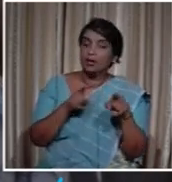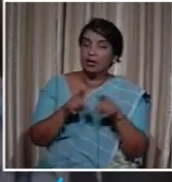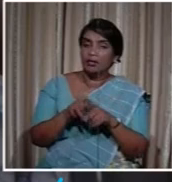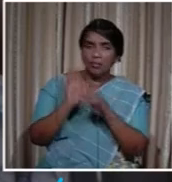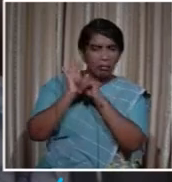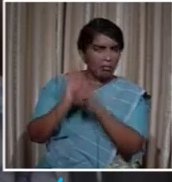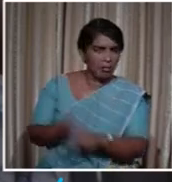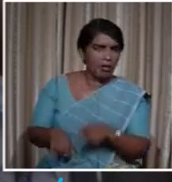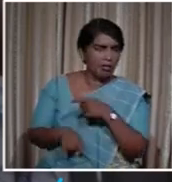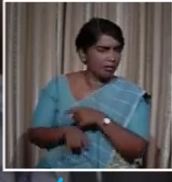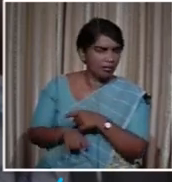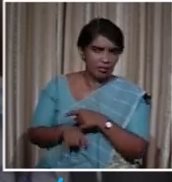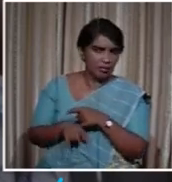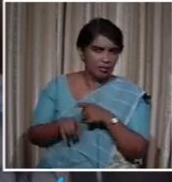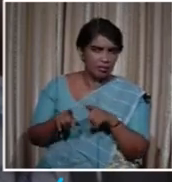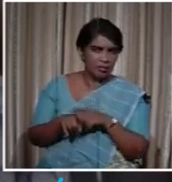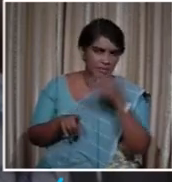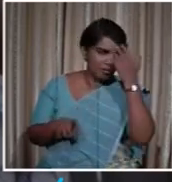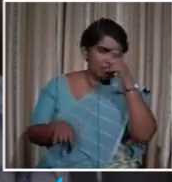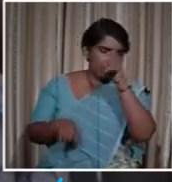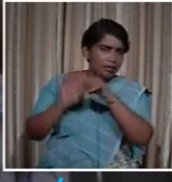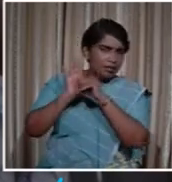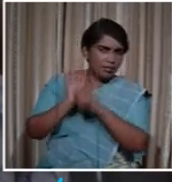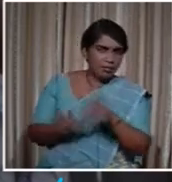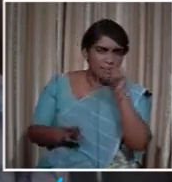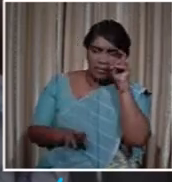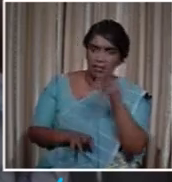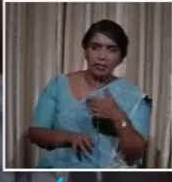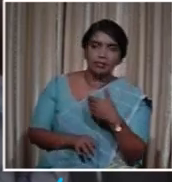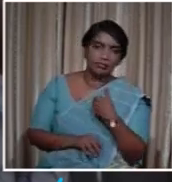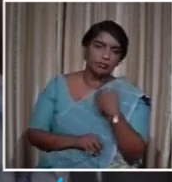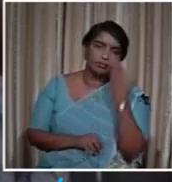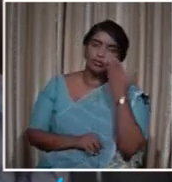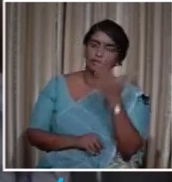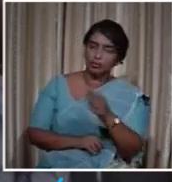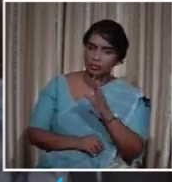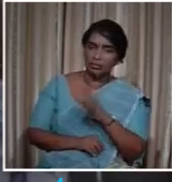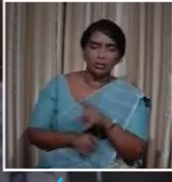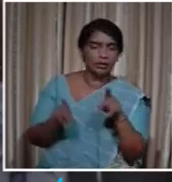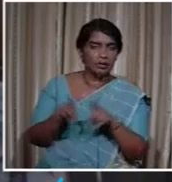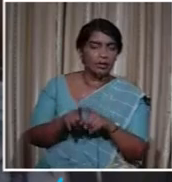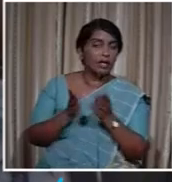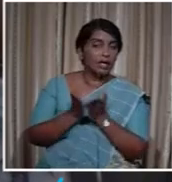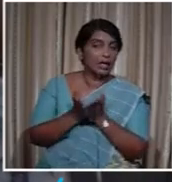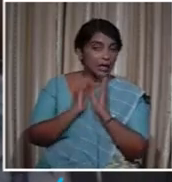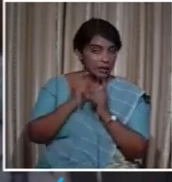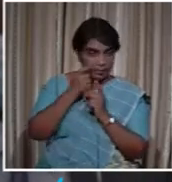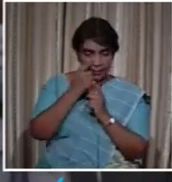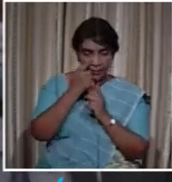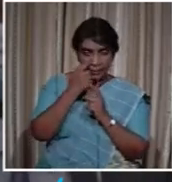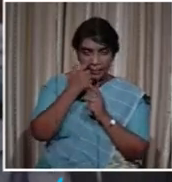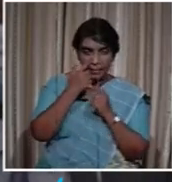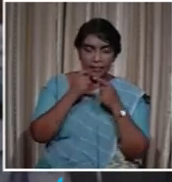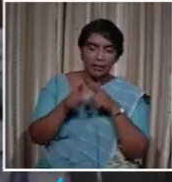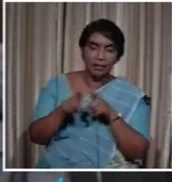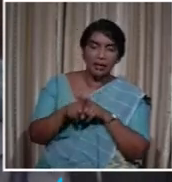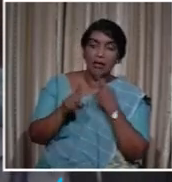உண்மை மிக வெளிப்படையாக தெரிகின்றது. அதனை விட இன்னும் இந்தியாவில் இருந்து காரைக்காலில் இருந்து காங்கேசந்துறை